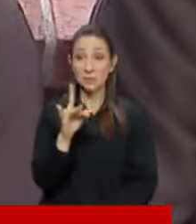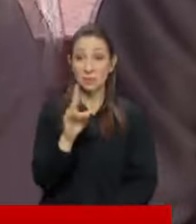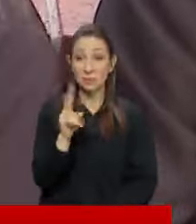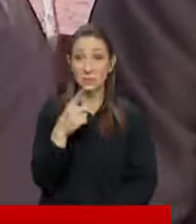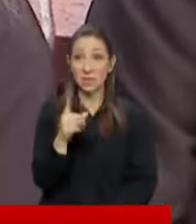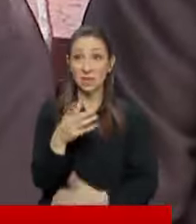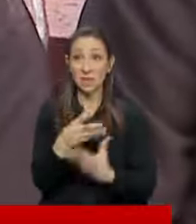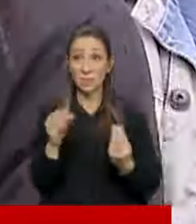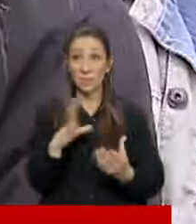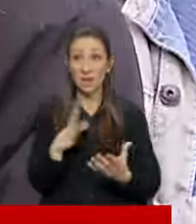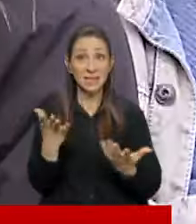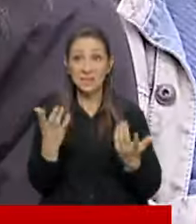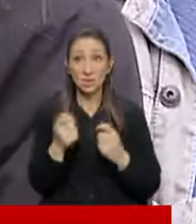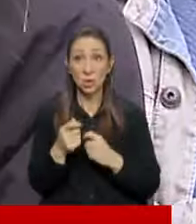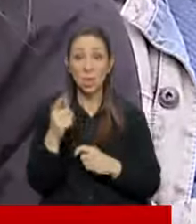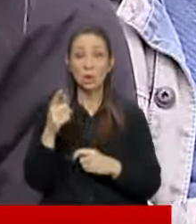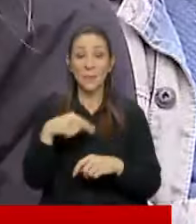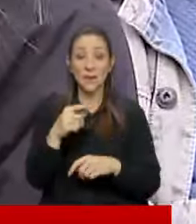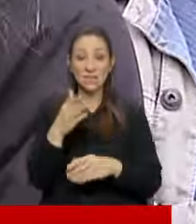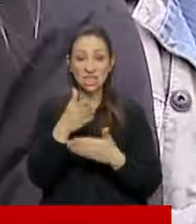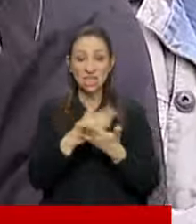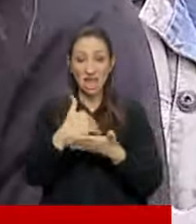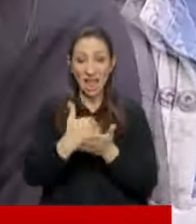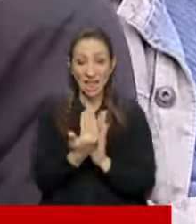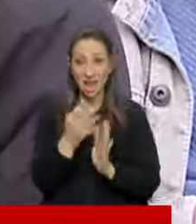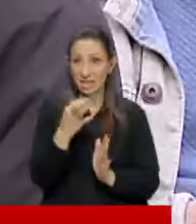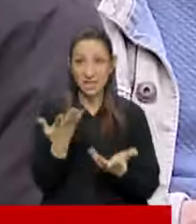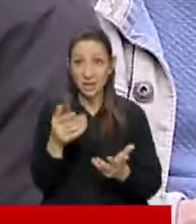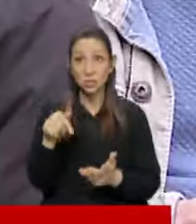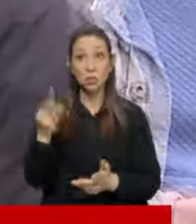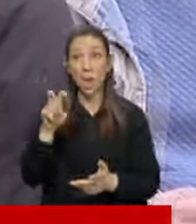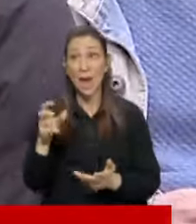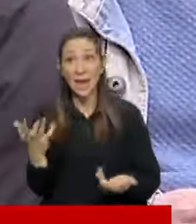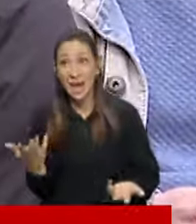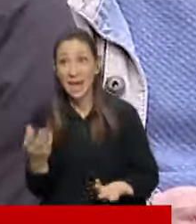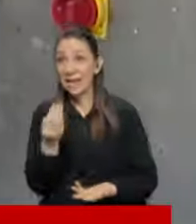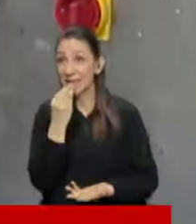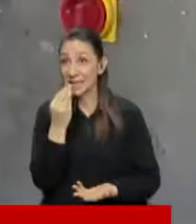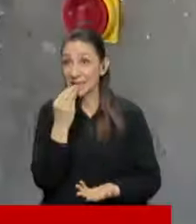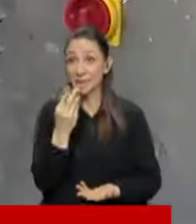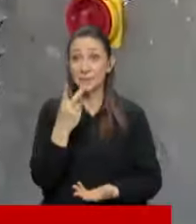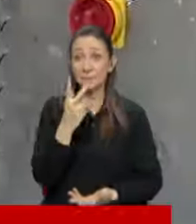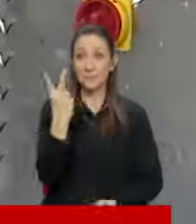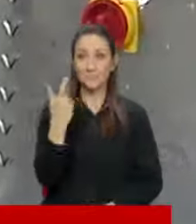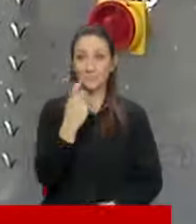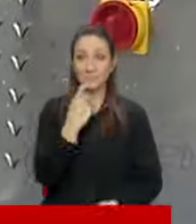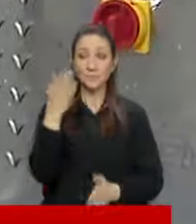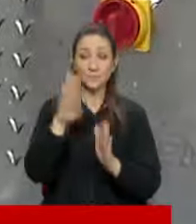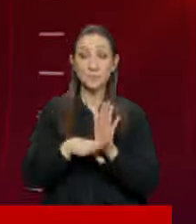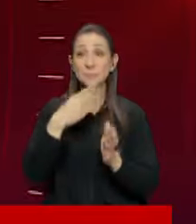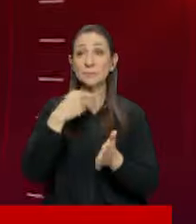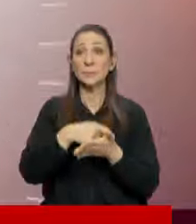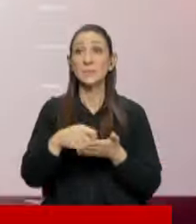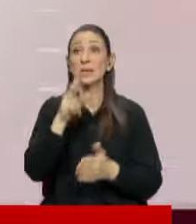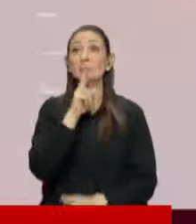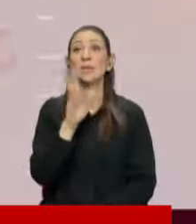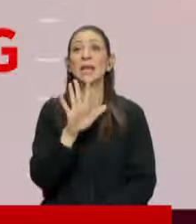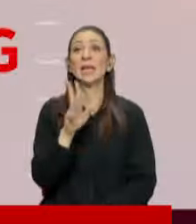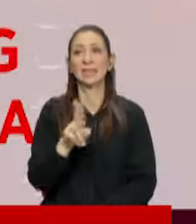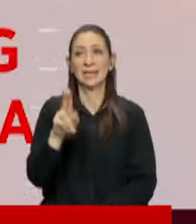var bizim. Nerede nereye işte? O zaman çeyrek altın neydi, şimdi ne? Dolar ne? Gıda. 2002 yılında en düşük emekli maaşı